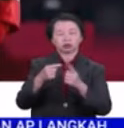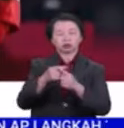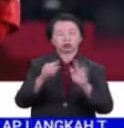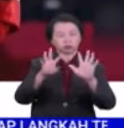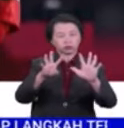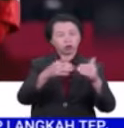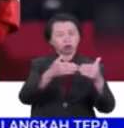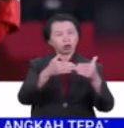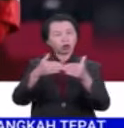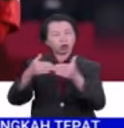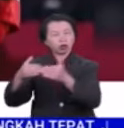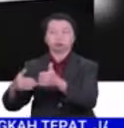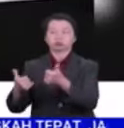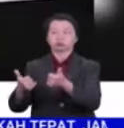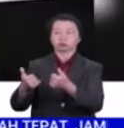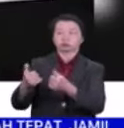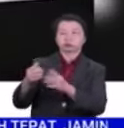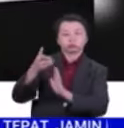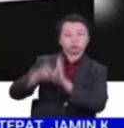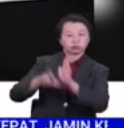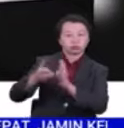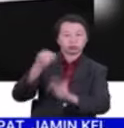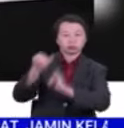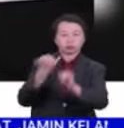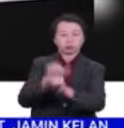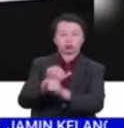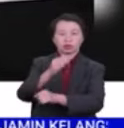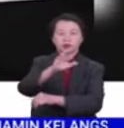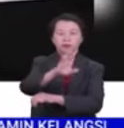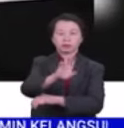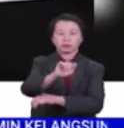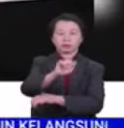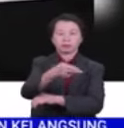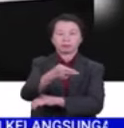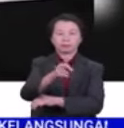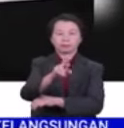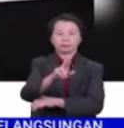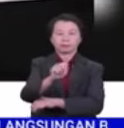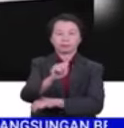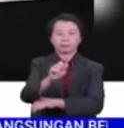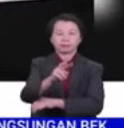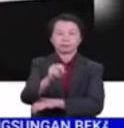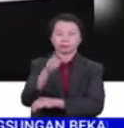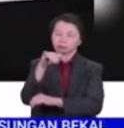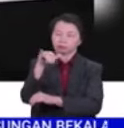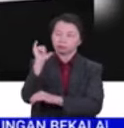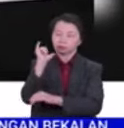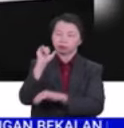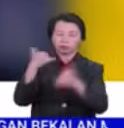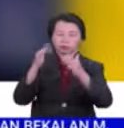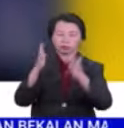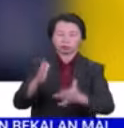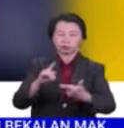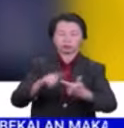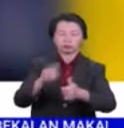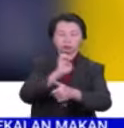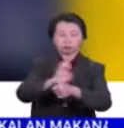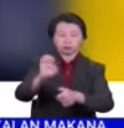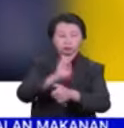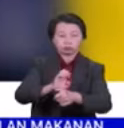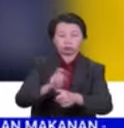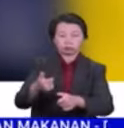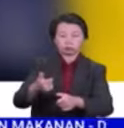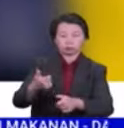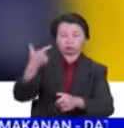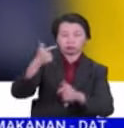berturut-turut Edi kejohanan badminton para antarabangsa Bahrain 2022 semalam pemain pemenang tiket masuk and paralympic